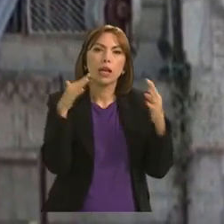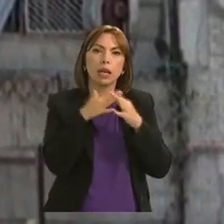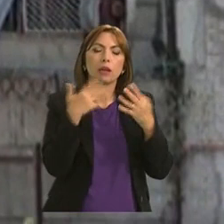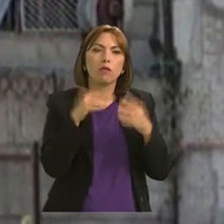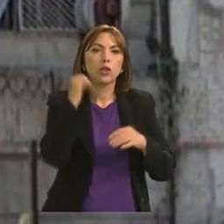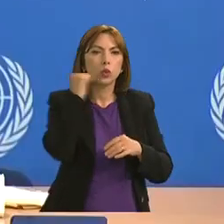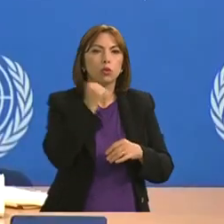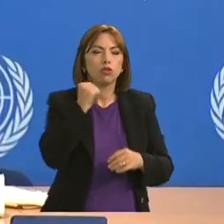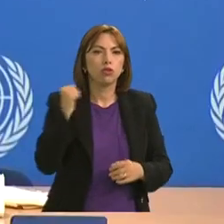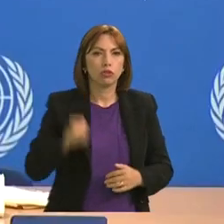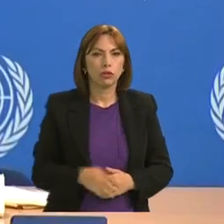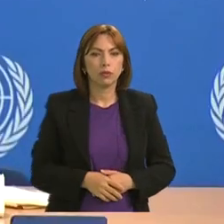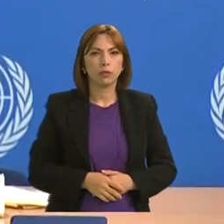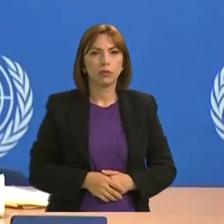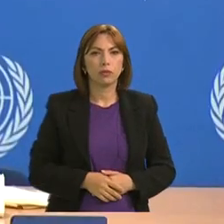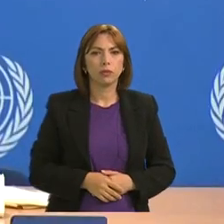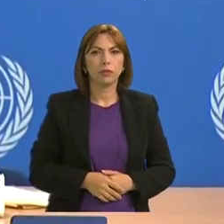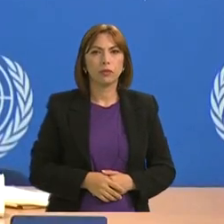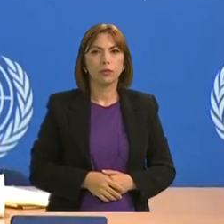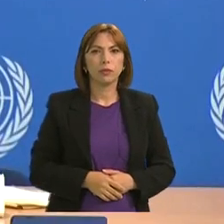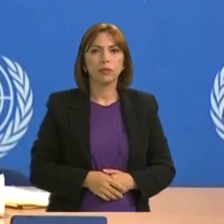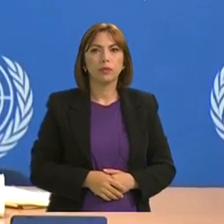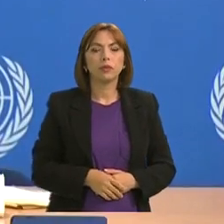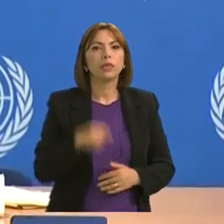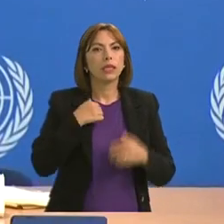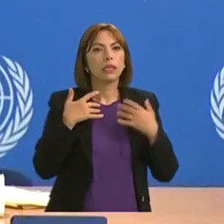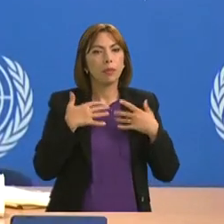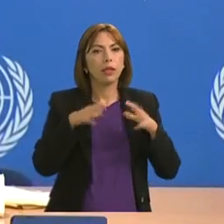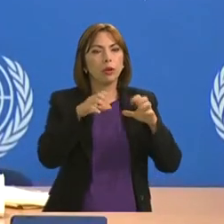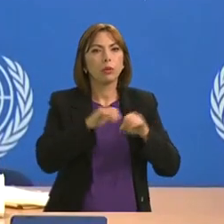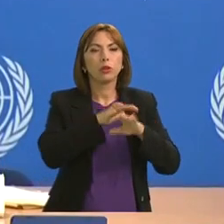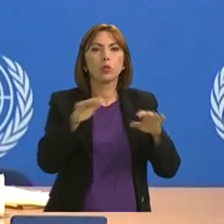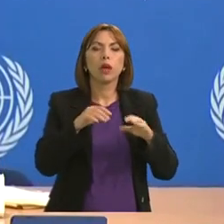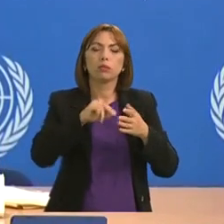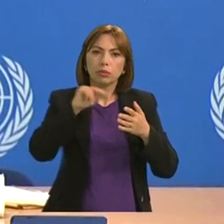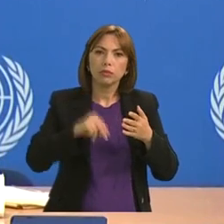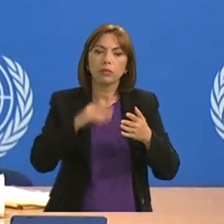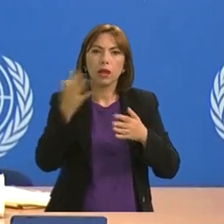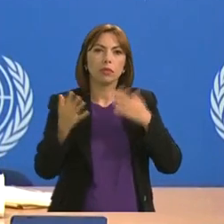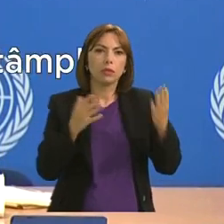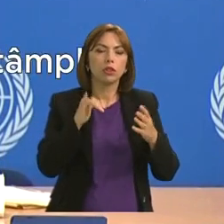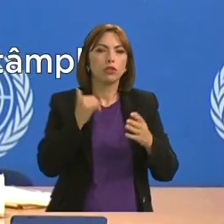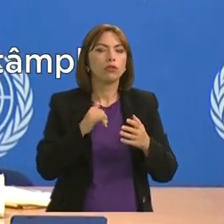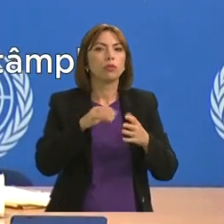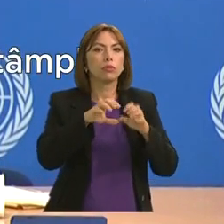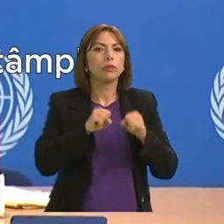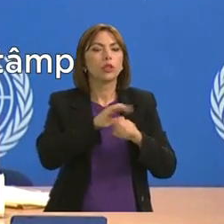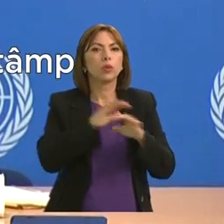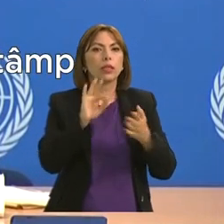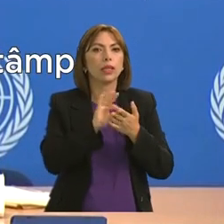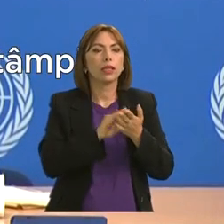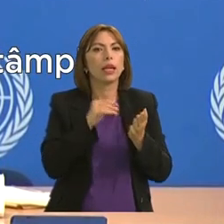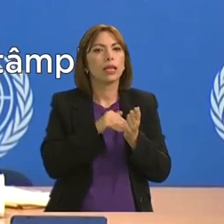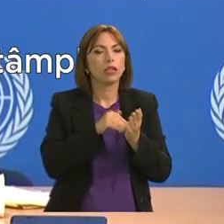au fost uciși. And we hope to have all the facilities from both sides for access and for the obtention of all data that is